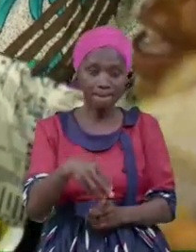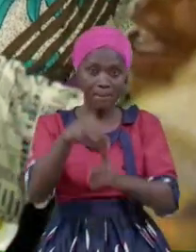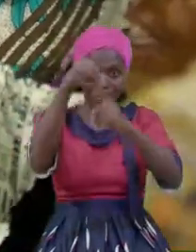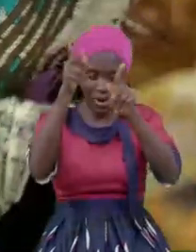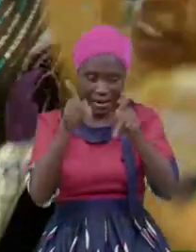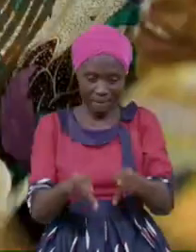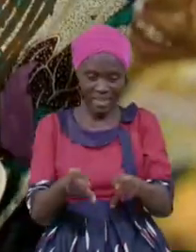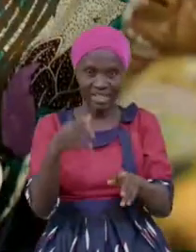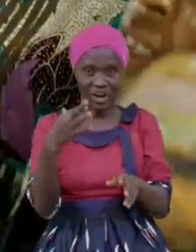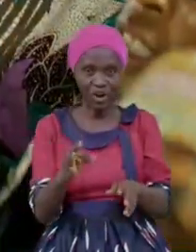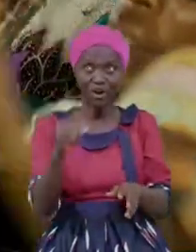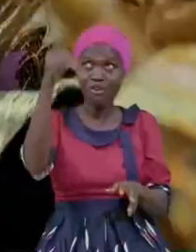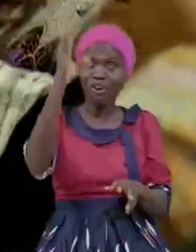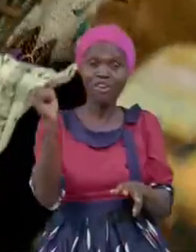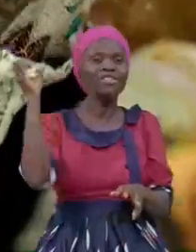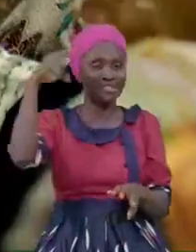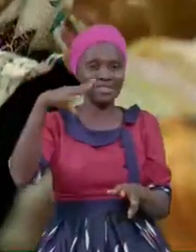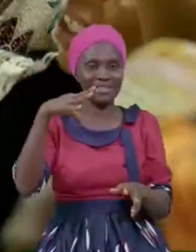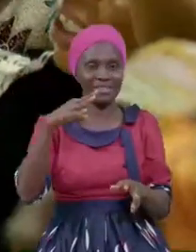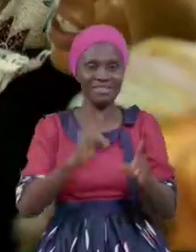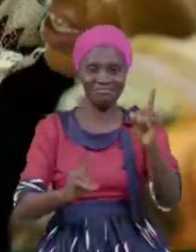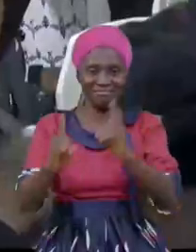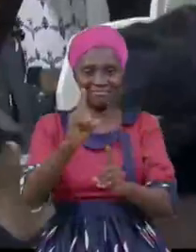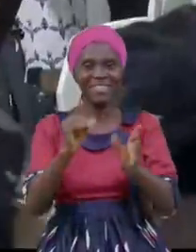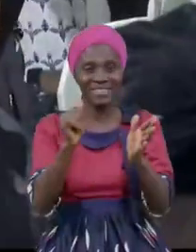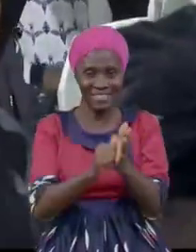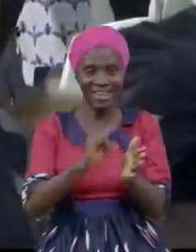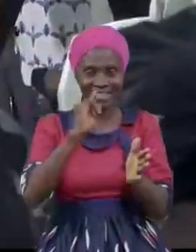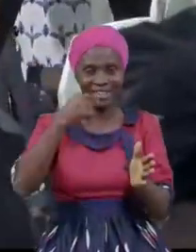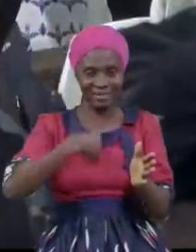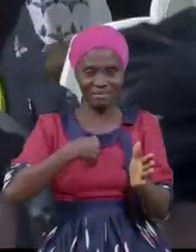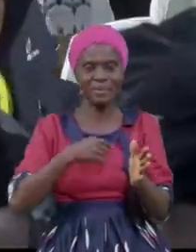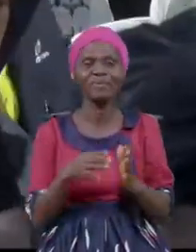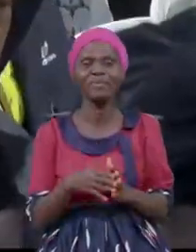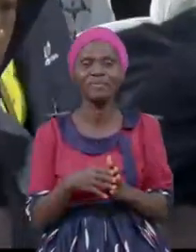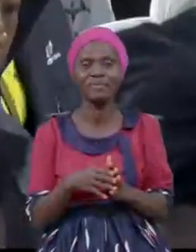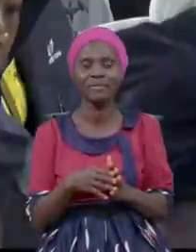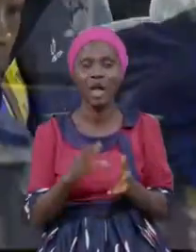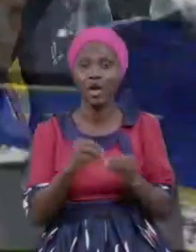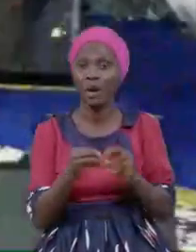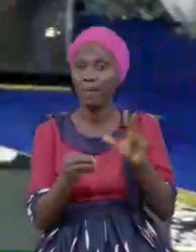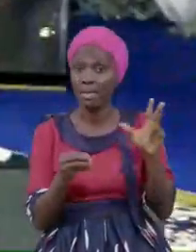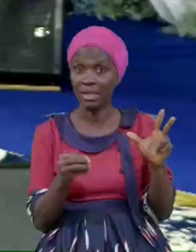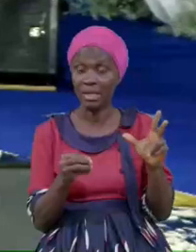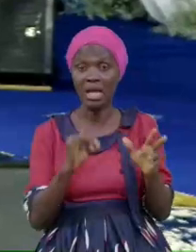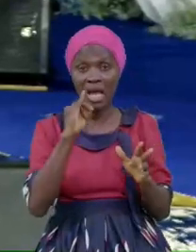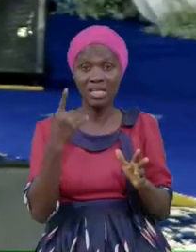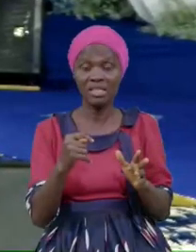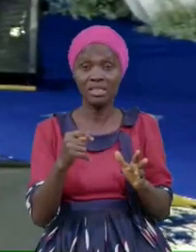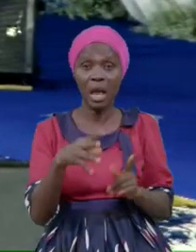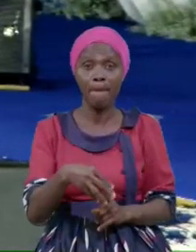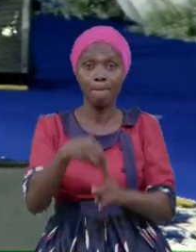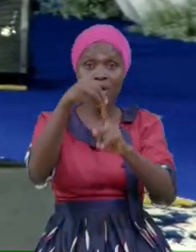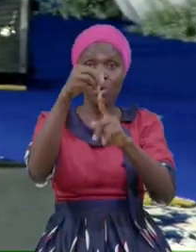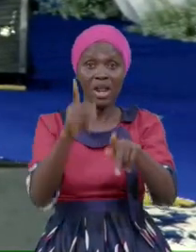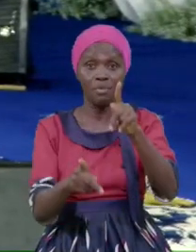Dieu. Ça, c'est moi. J'ai dit, ça, c'est moi. Troisième point, donc, le peuple particulier de la